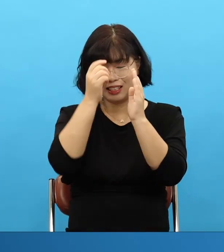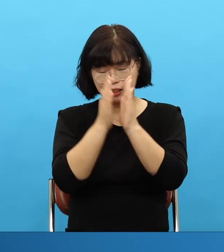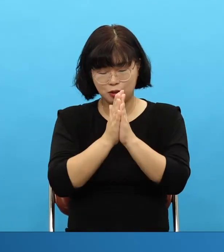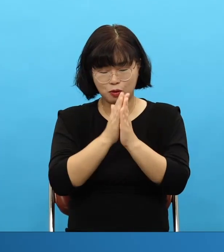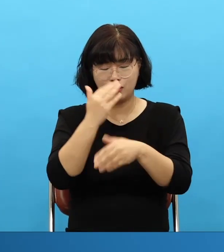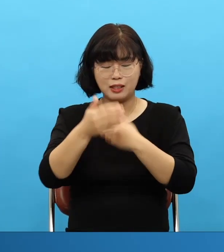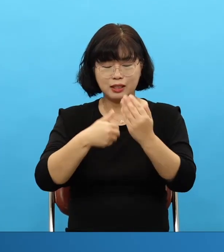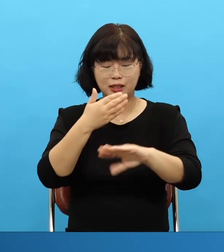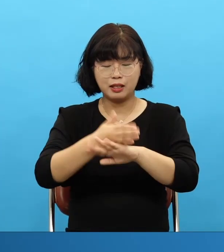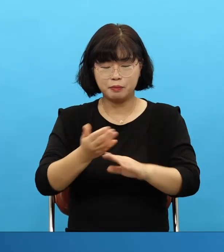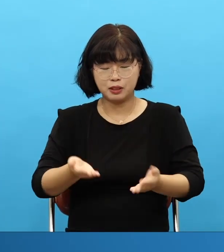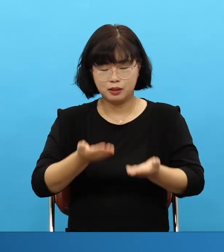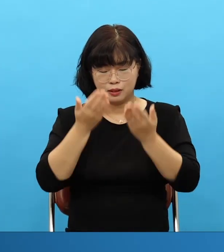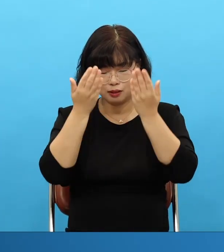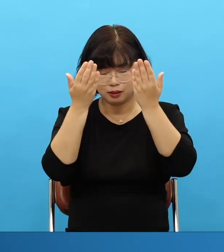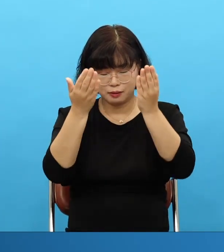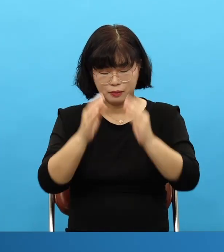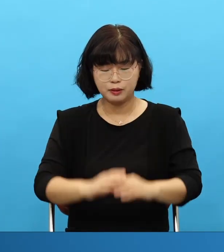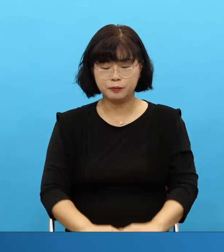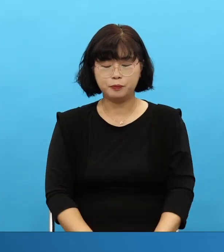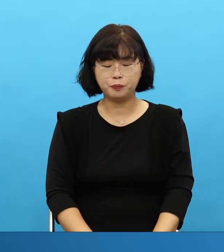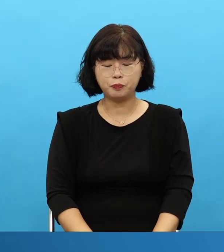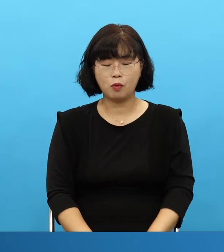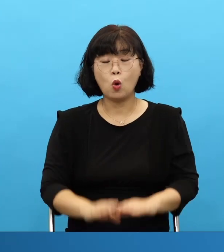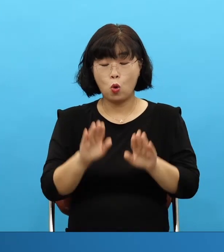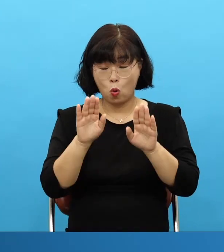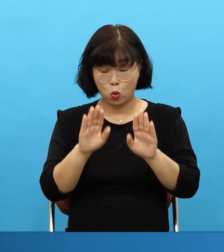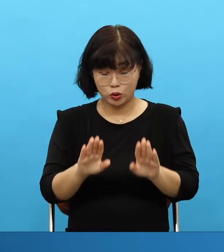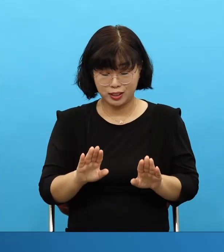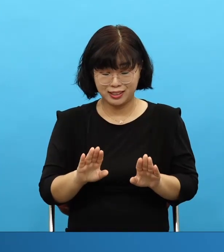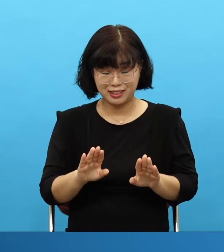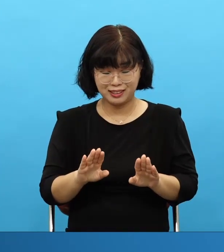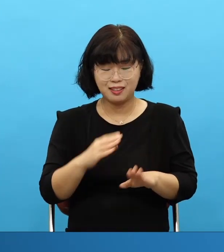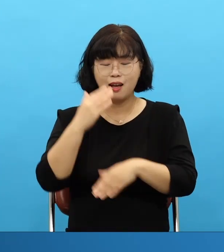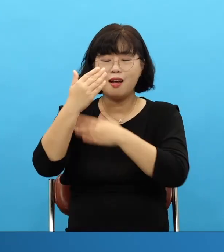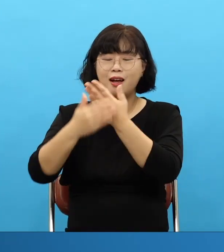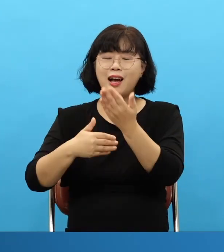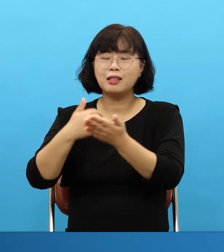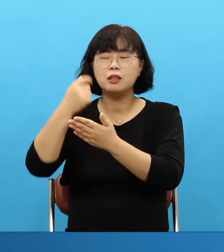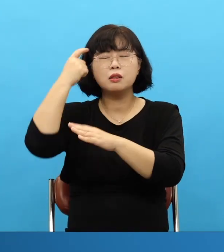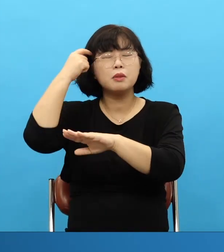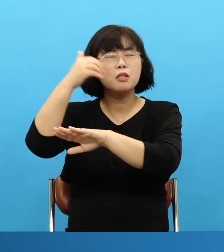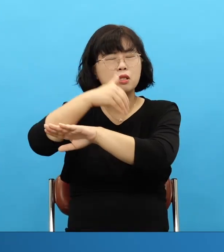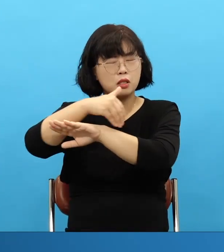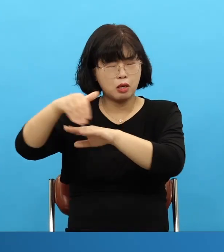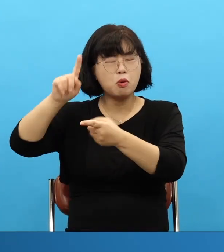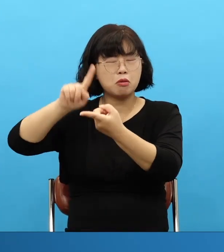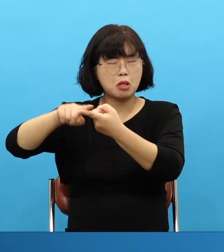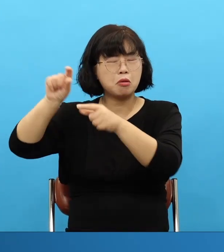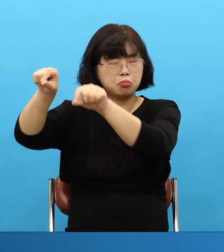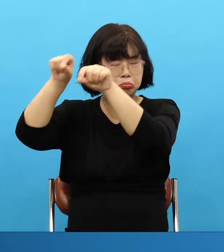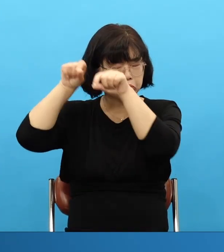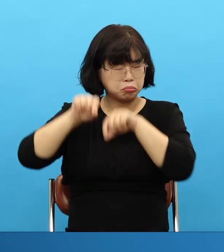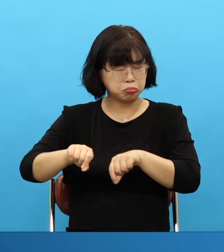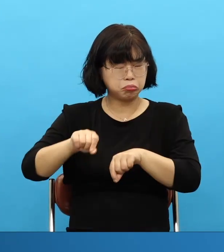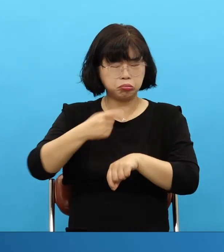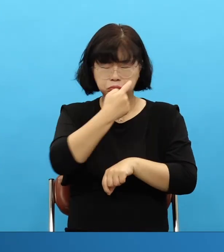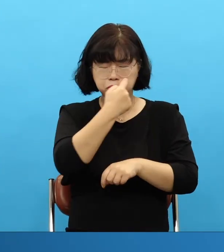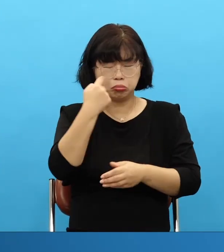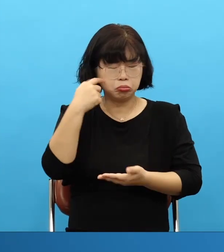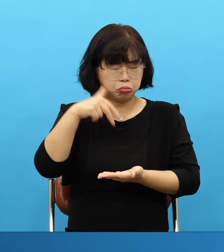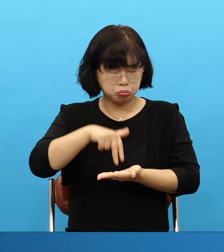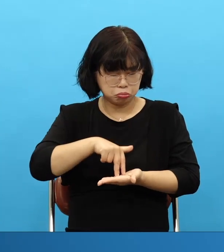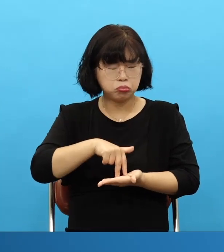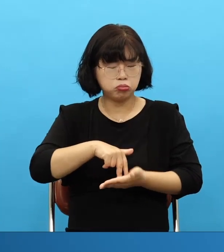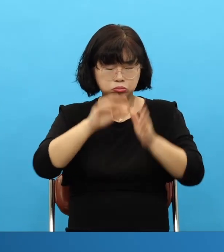하나님 감사드립니다. God, we thank you. 오늘도 하나님의 계획으로 우리를 발견하게 하옵소서.